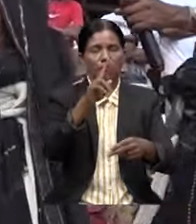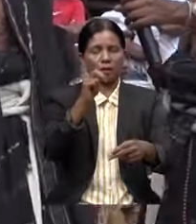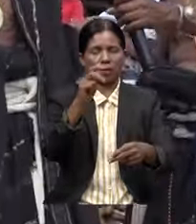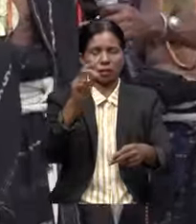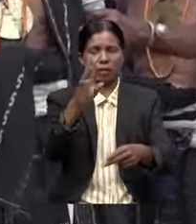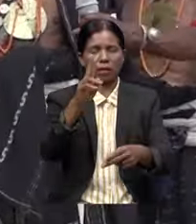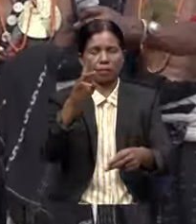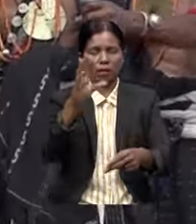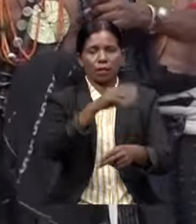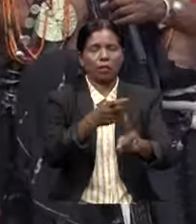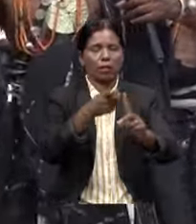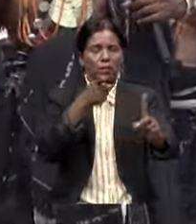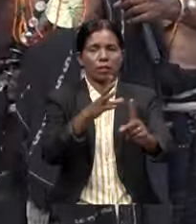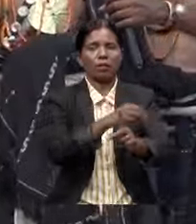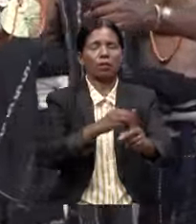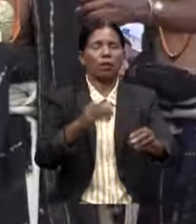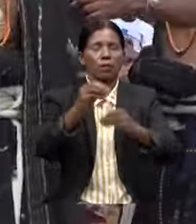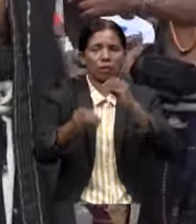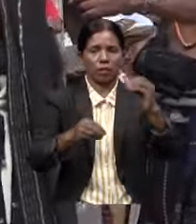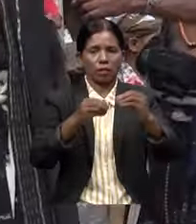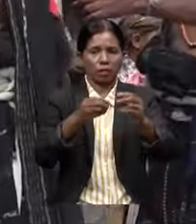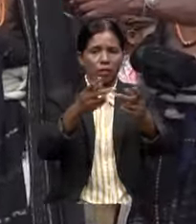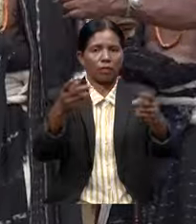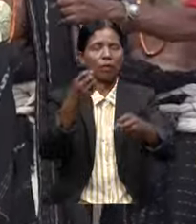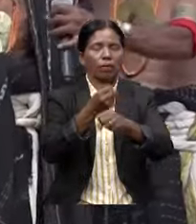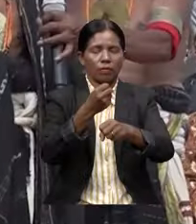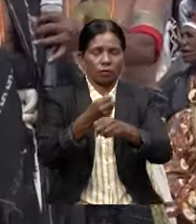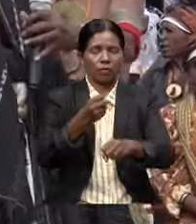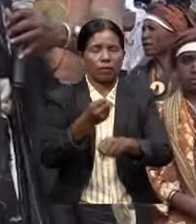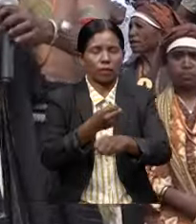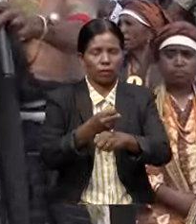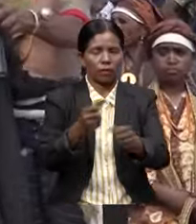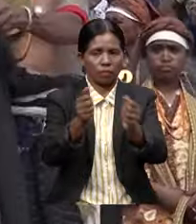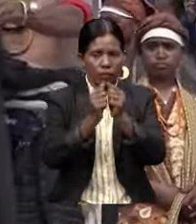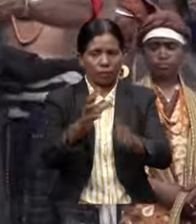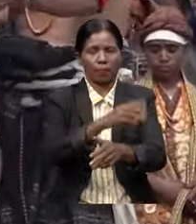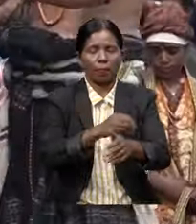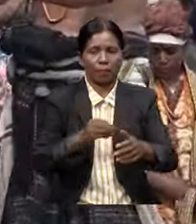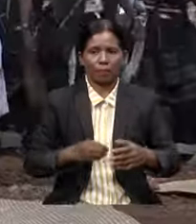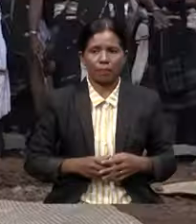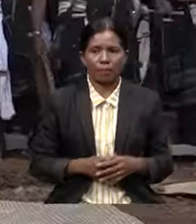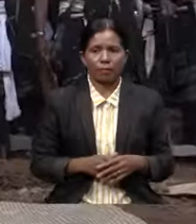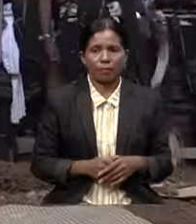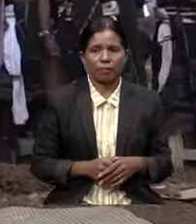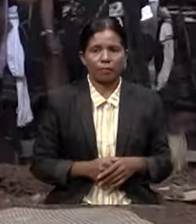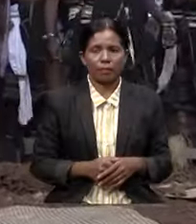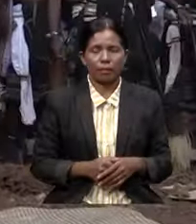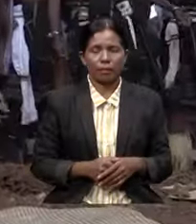husi liang materna mambai nebe signifika fatuk belit malu. Agustino da Costa, Santina Simões, GMN.